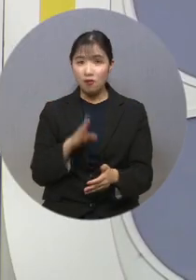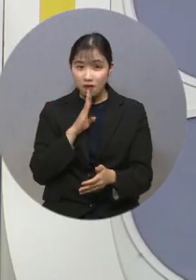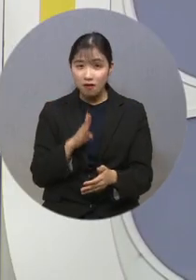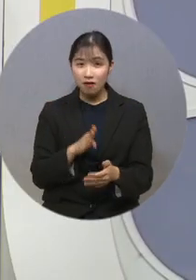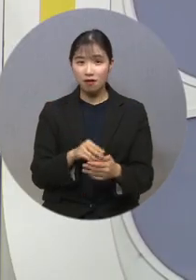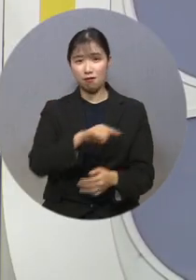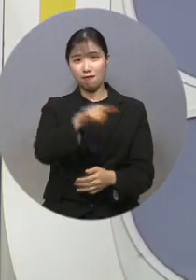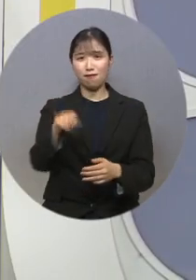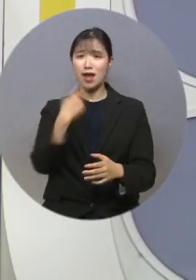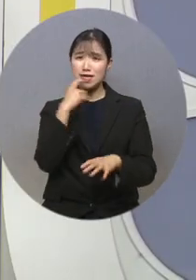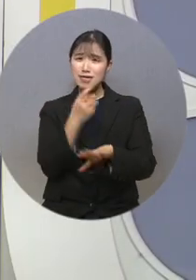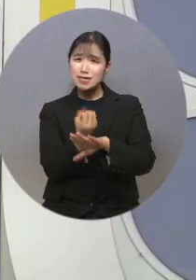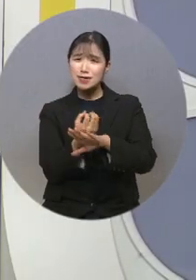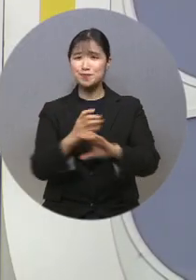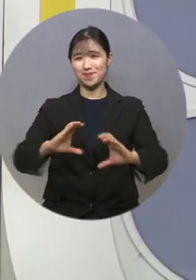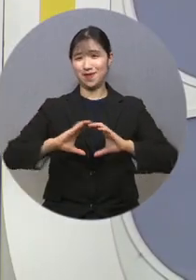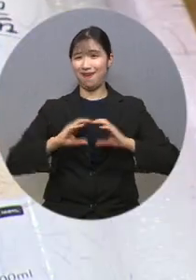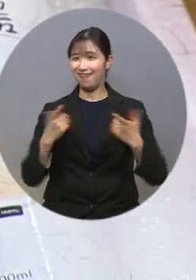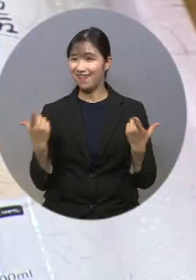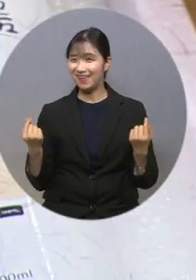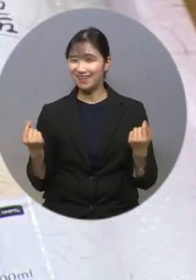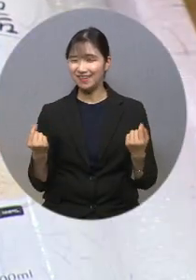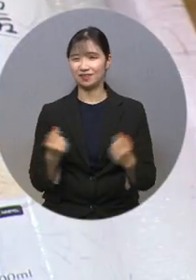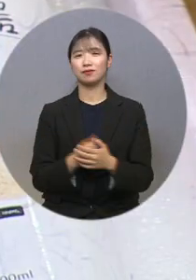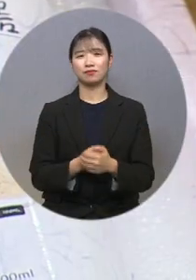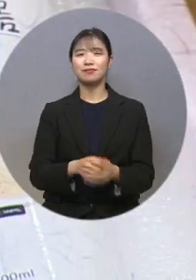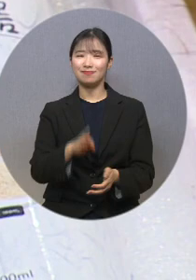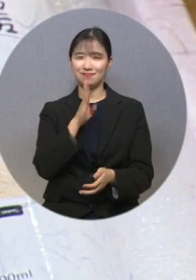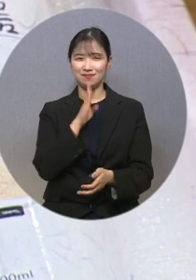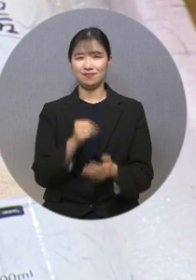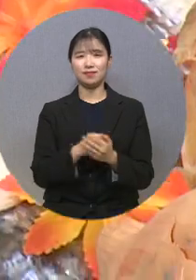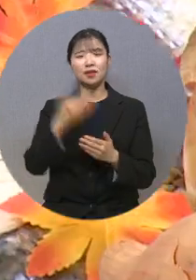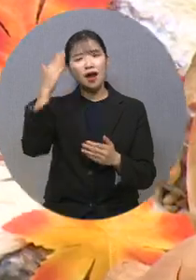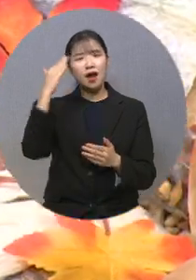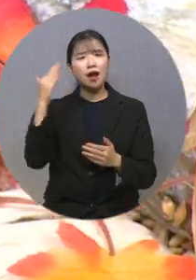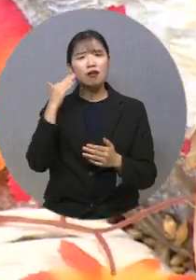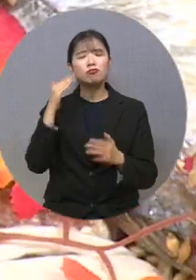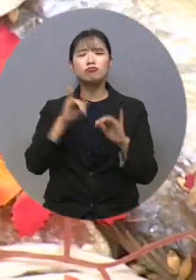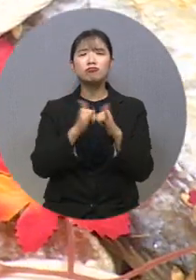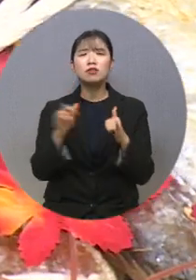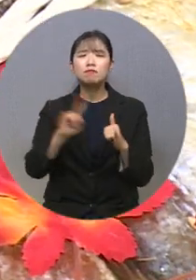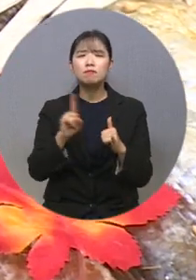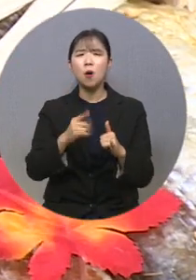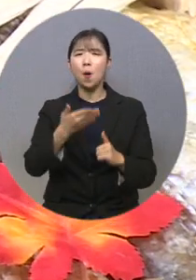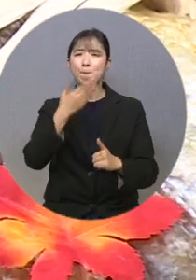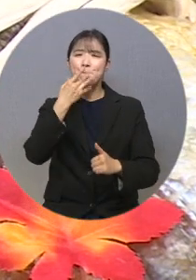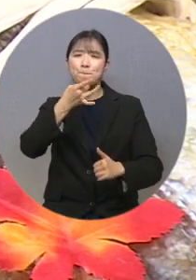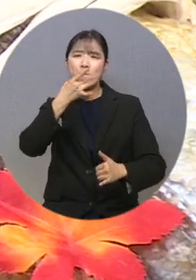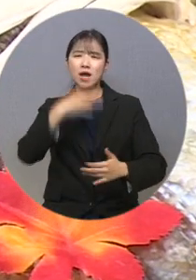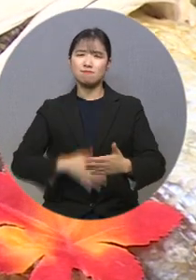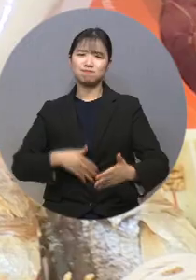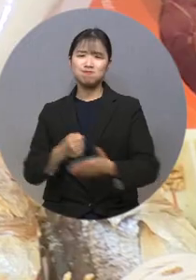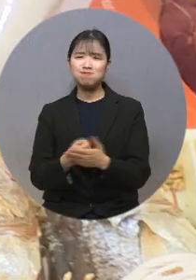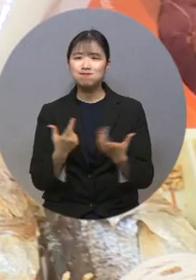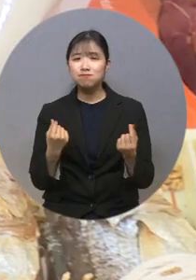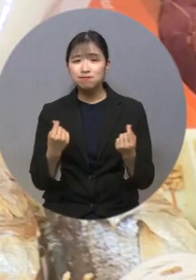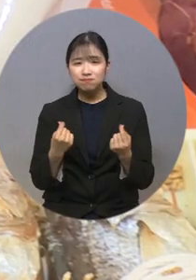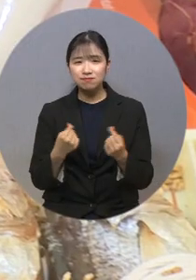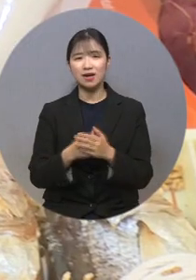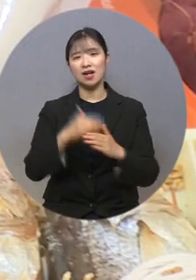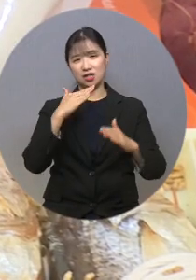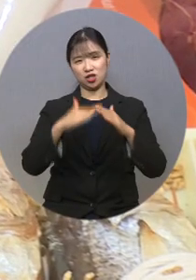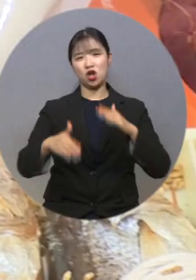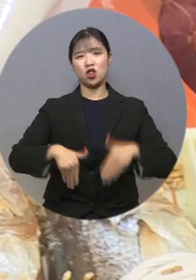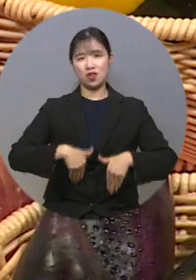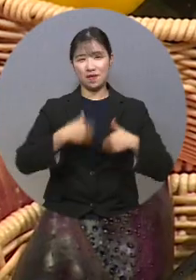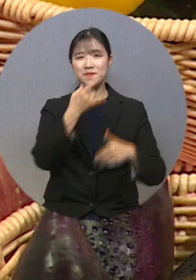다 금메달들이네요. 아, 그렇습니다. 이게. 이야. 한국의 희한 뭐 밥심 아닙니까? 그럼요. 우리 밥맛 좋은 전남쌀